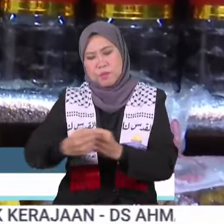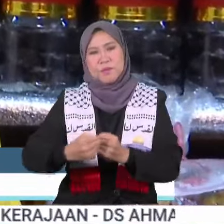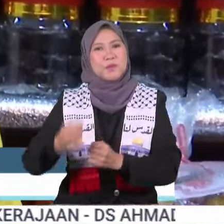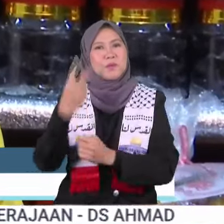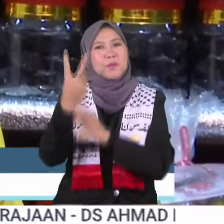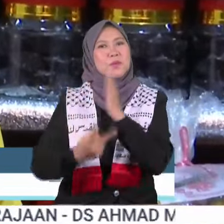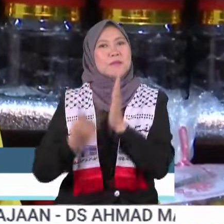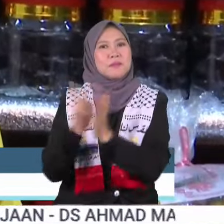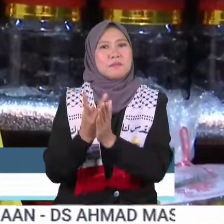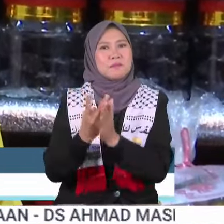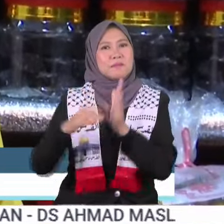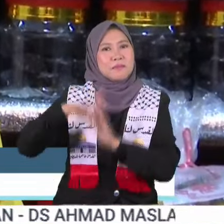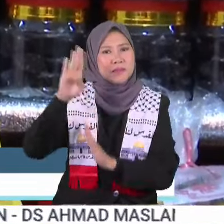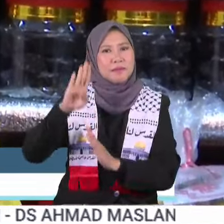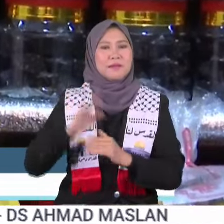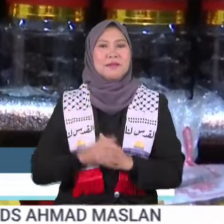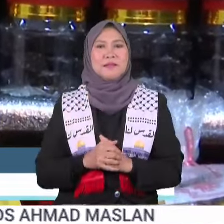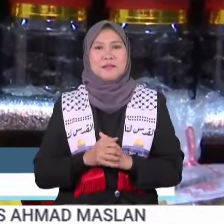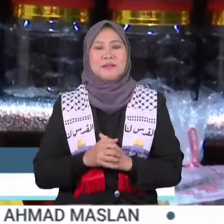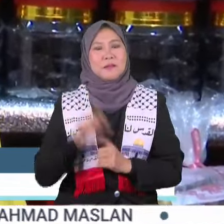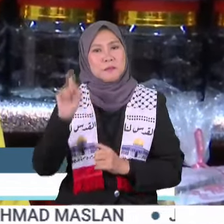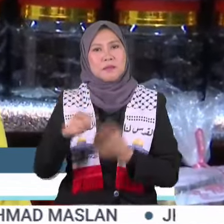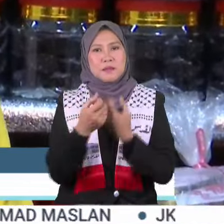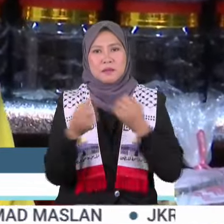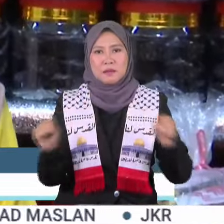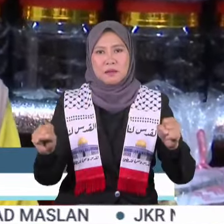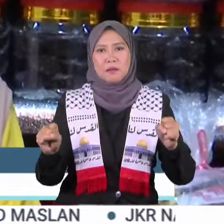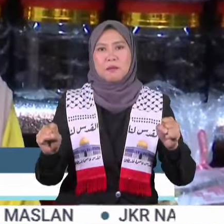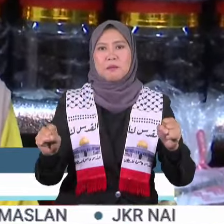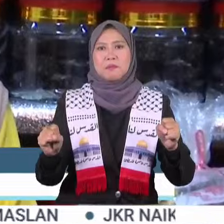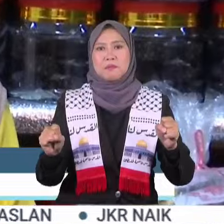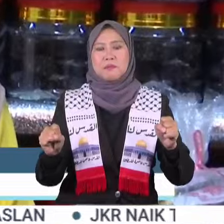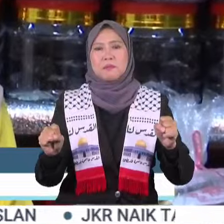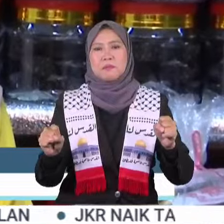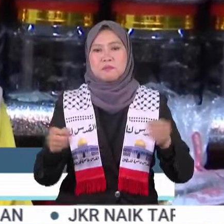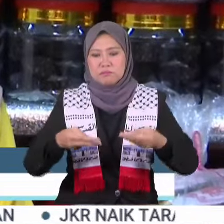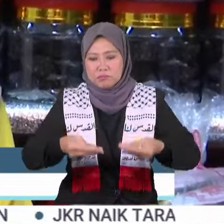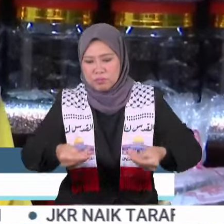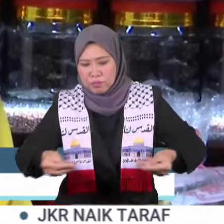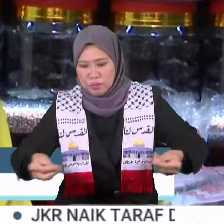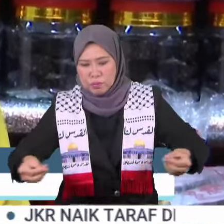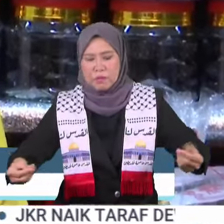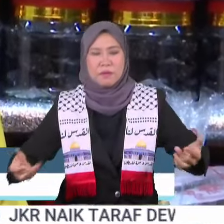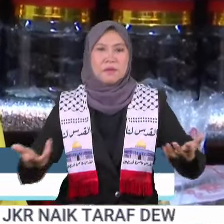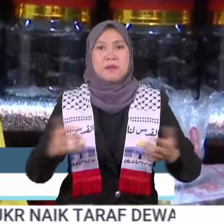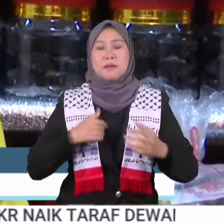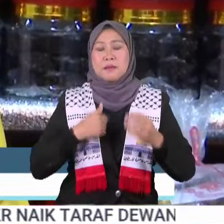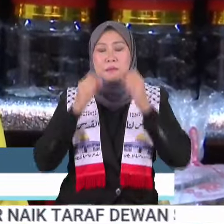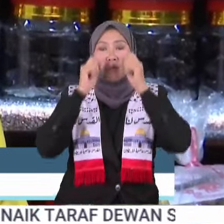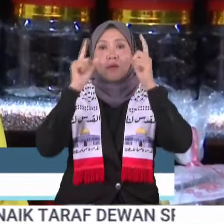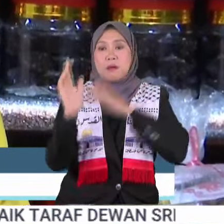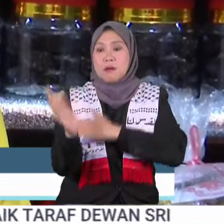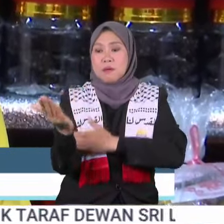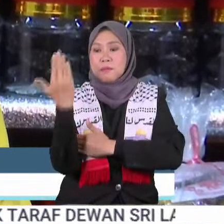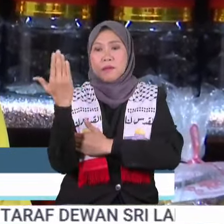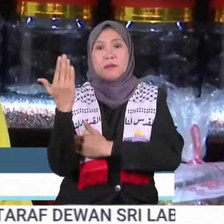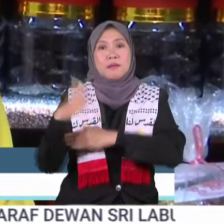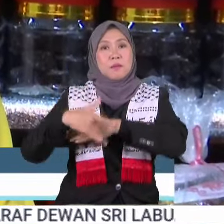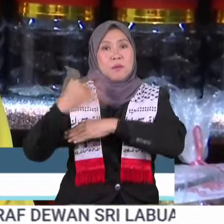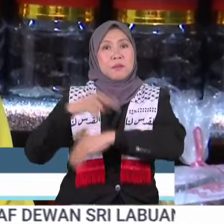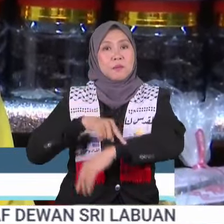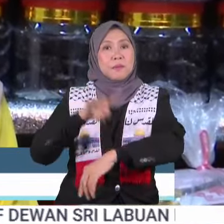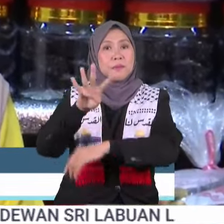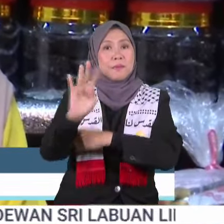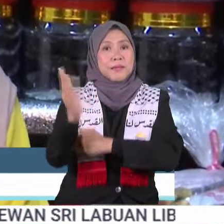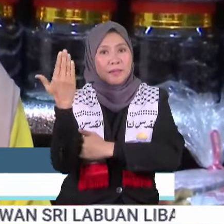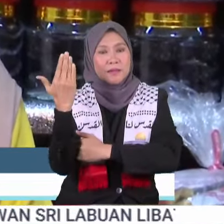nak masak sebelum nak masak nak sedia tepat sedia gap jadi saya bangun awal pagi tu kalau pukul